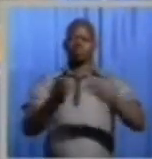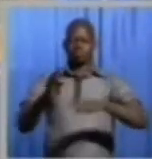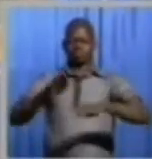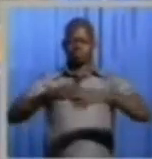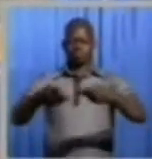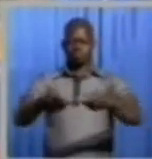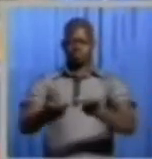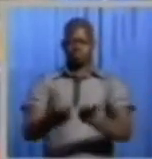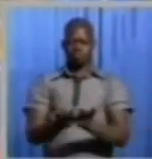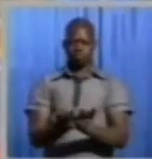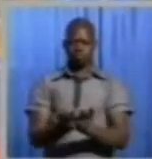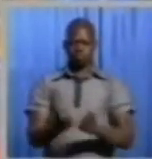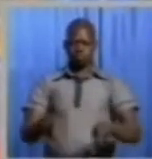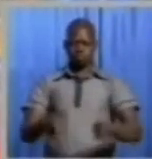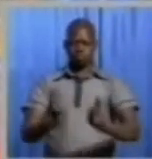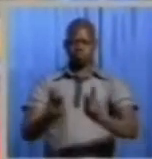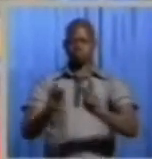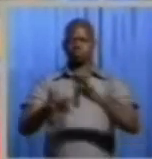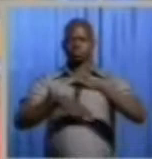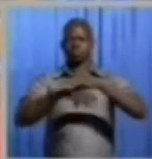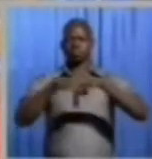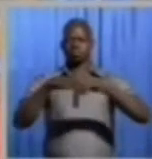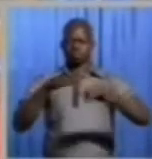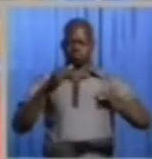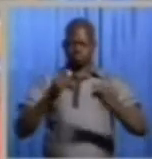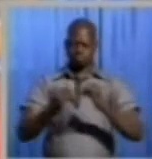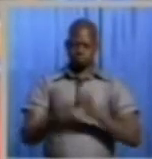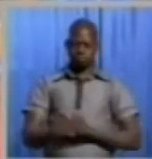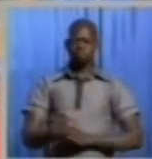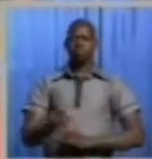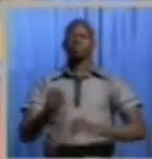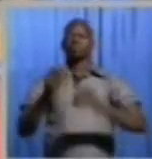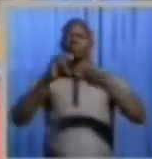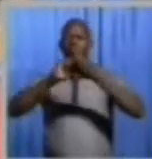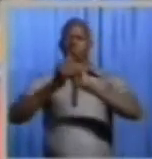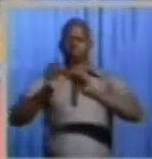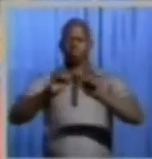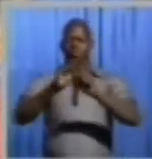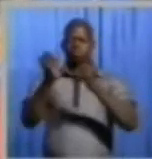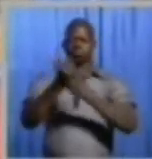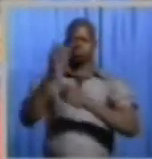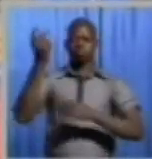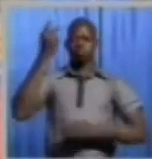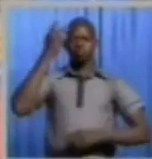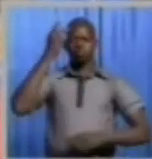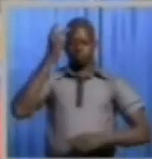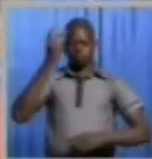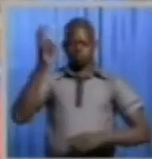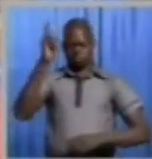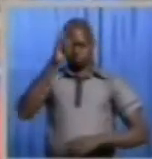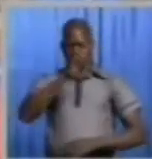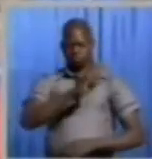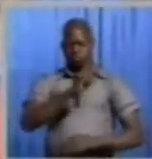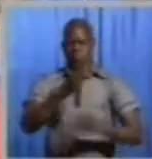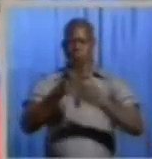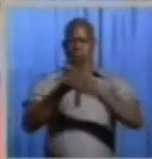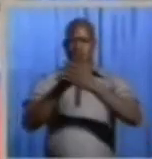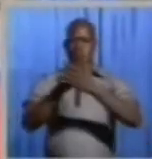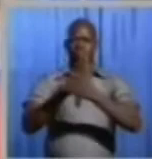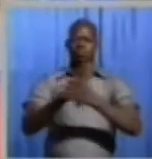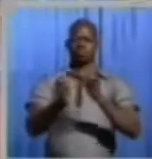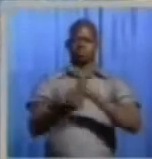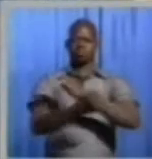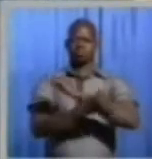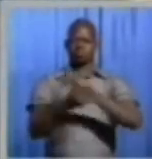fin, permettra de sortir définitivement de l'instabilité sociopolitique et de la violence interne auxquelles les pays